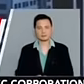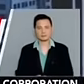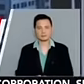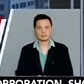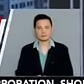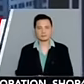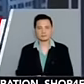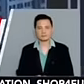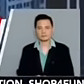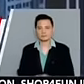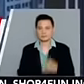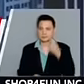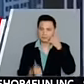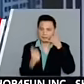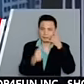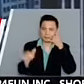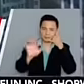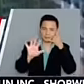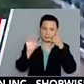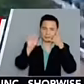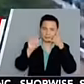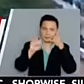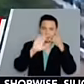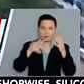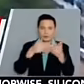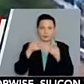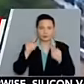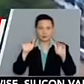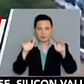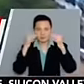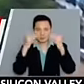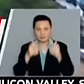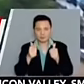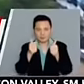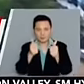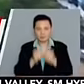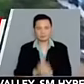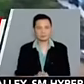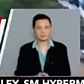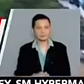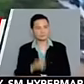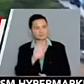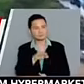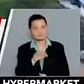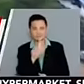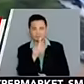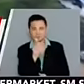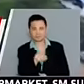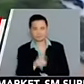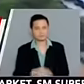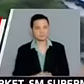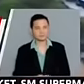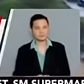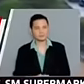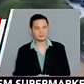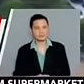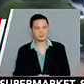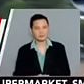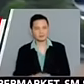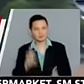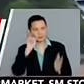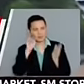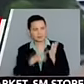iyo, Maris, at sa lahat ng ating mga tagapakinig. Senator, una sa lahat, sa punto pong ito, may nakikita na po ba kayong